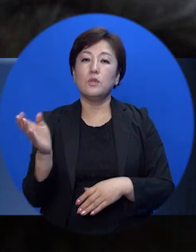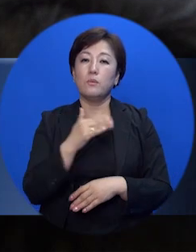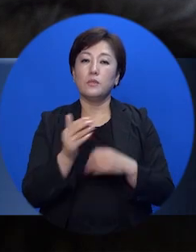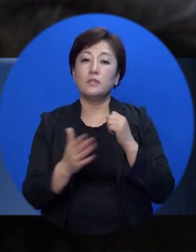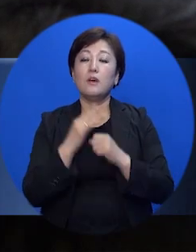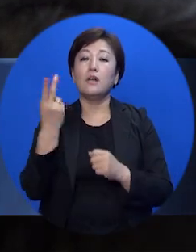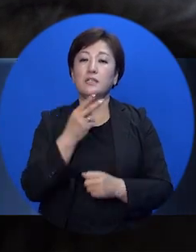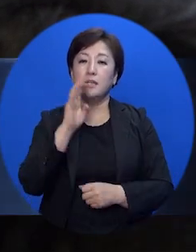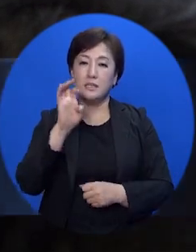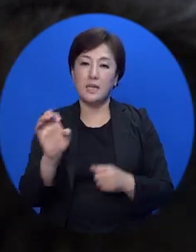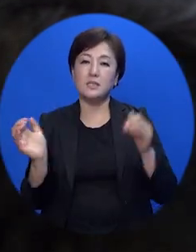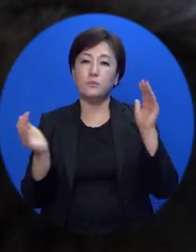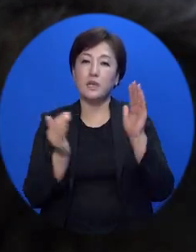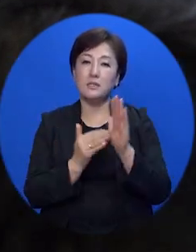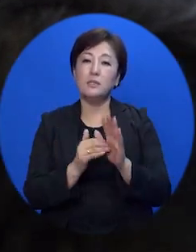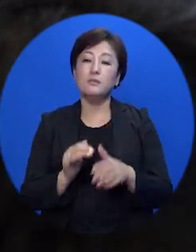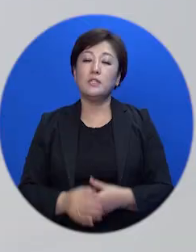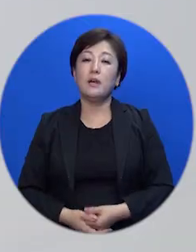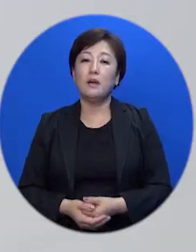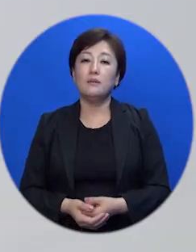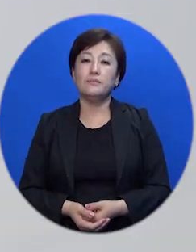2020년부터 2040년까지입니다.